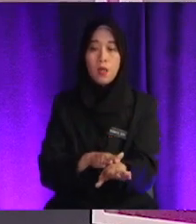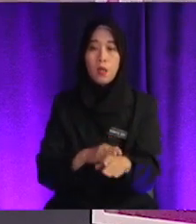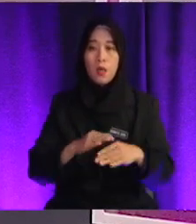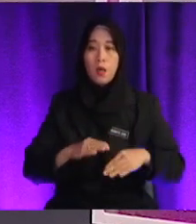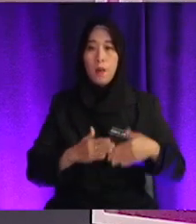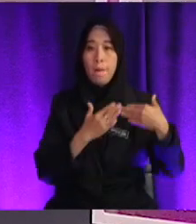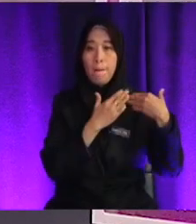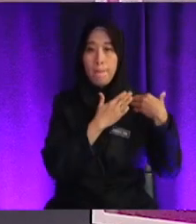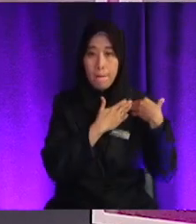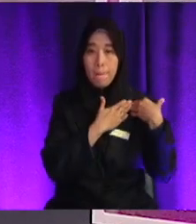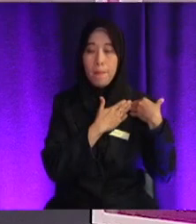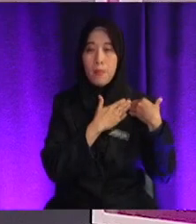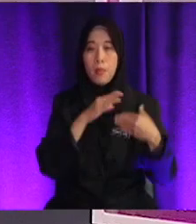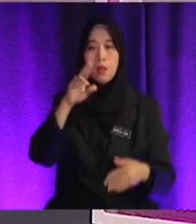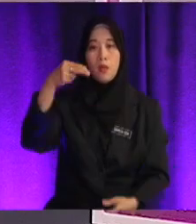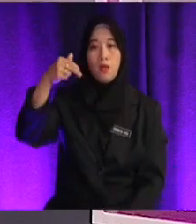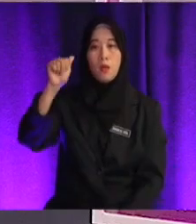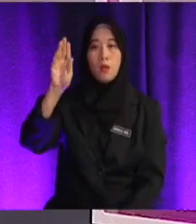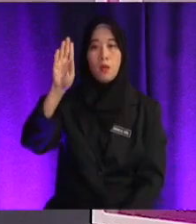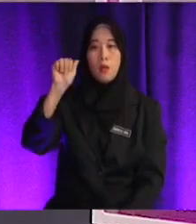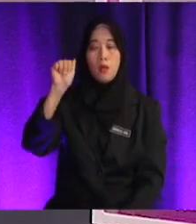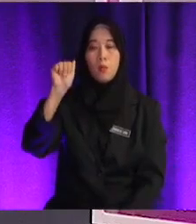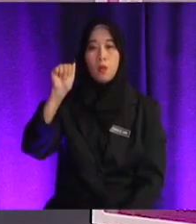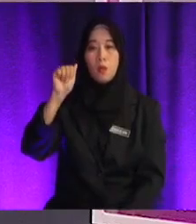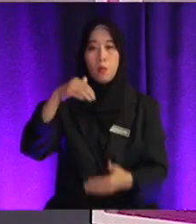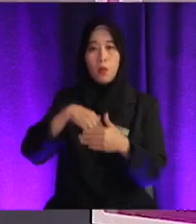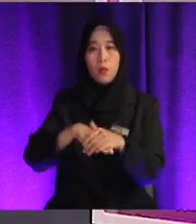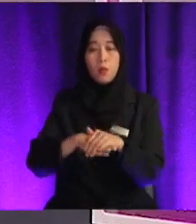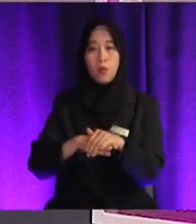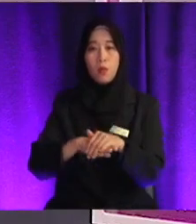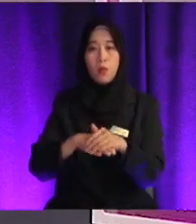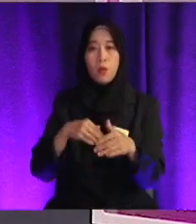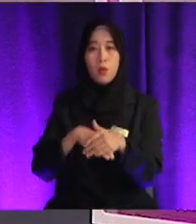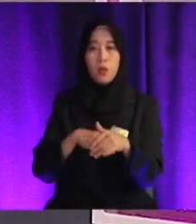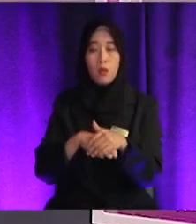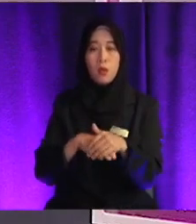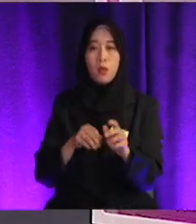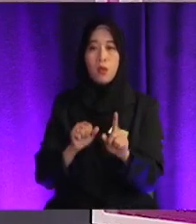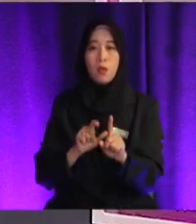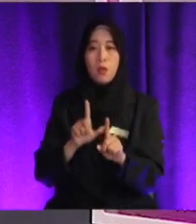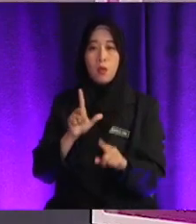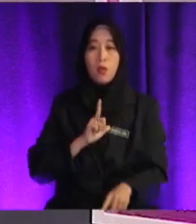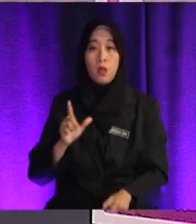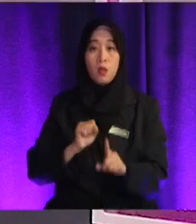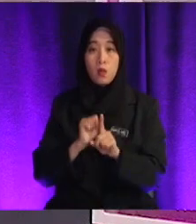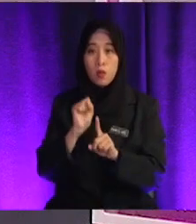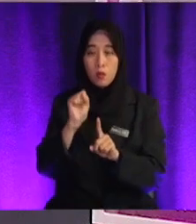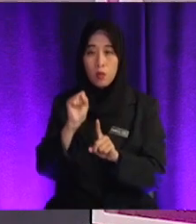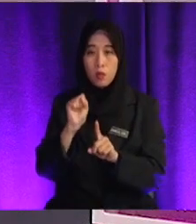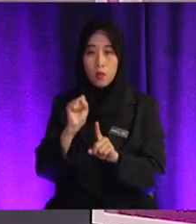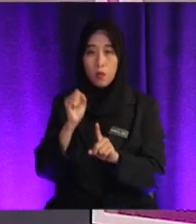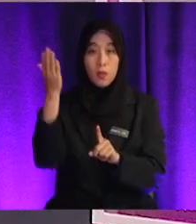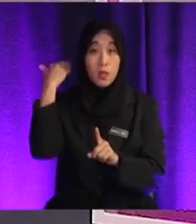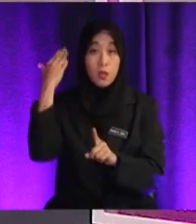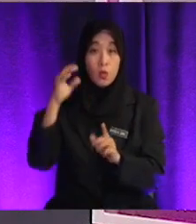yang masuk ke dalam ruang itu sendiri. Sebab laras suhu kan saya kata tadi macam Akmal katakan contoh Akmal pegang cerik